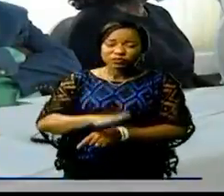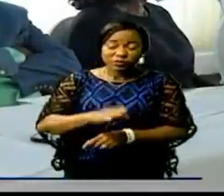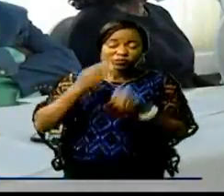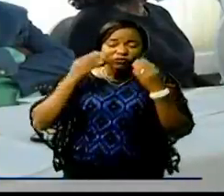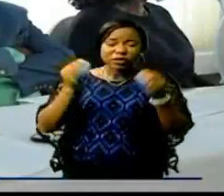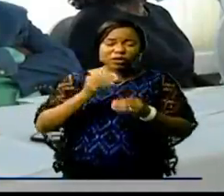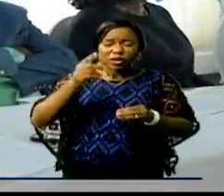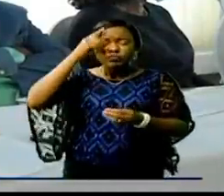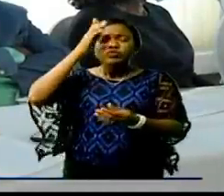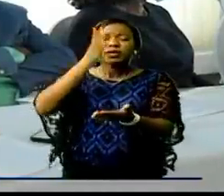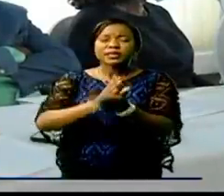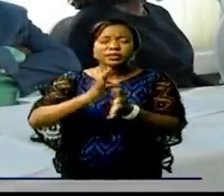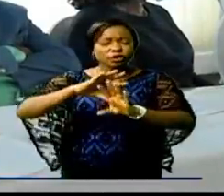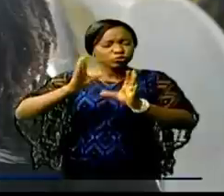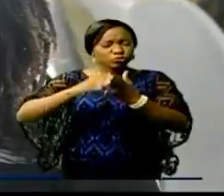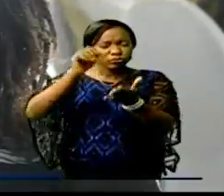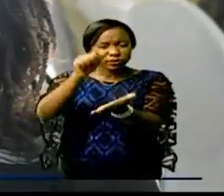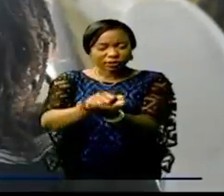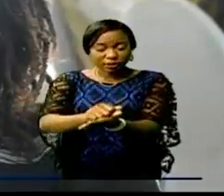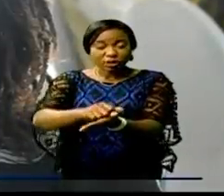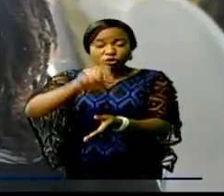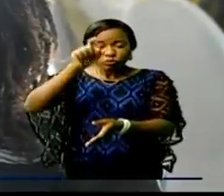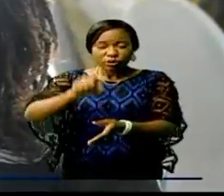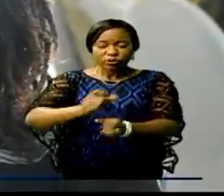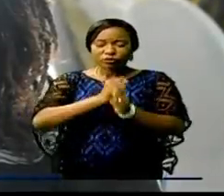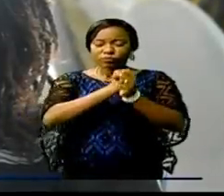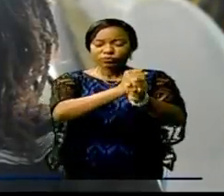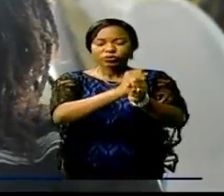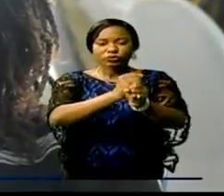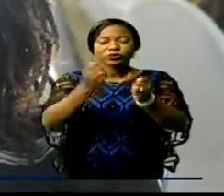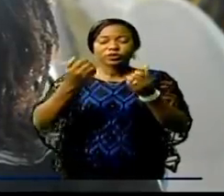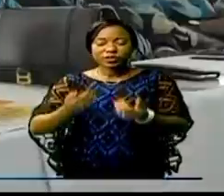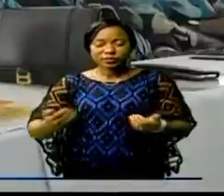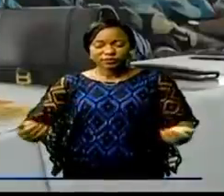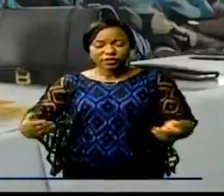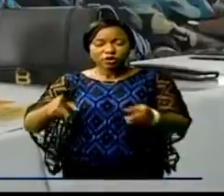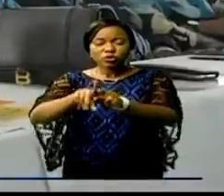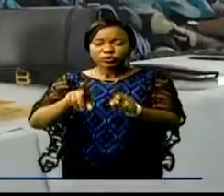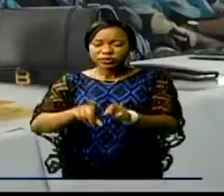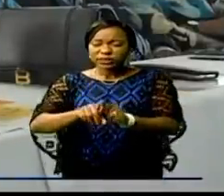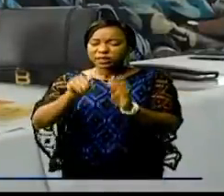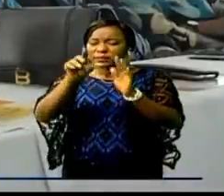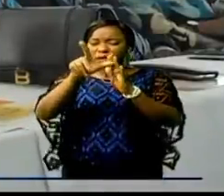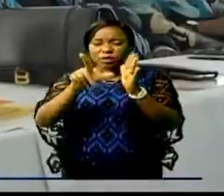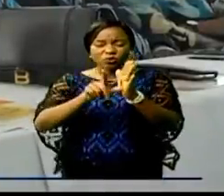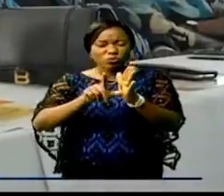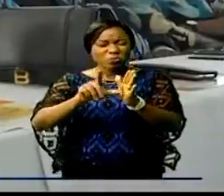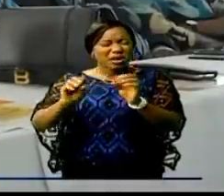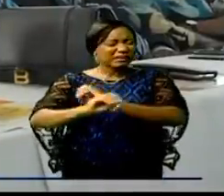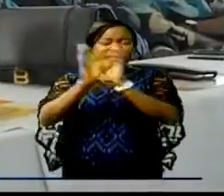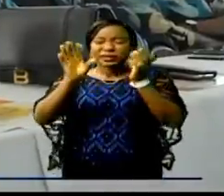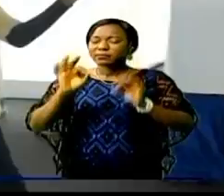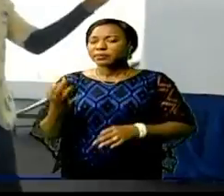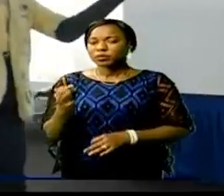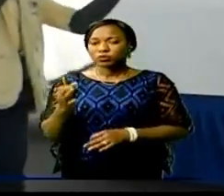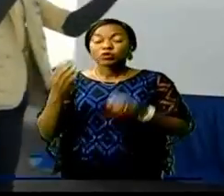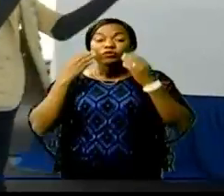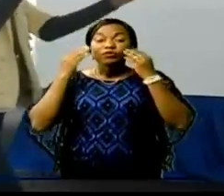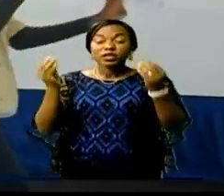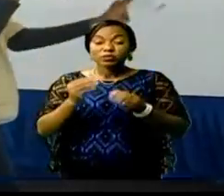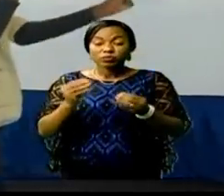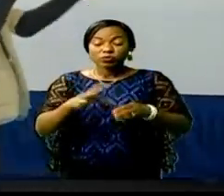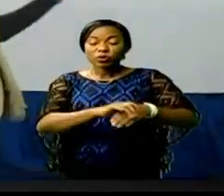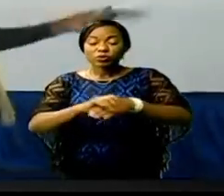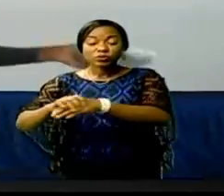besoin d'une politique globale de protection de l'enfant qui n'est pas encore clairement définie à ce jour. Pour pallier les difficultés qu'endurent les enfants,